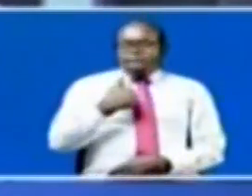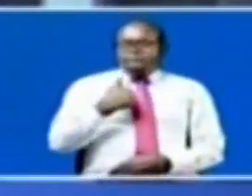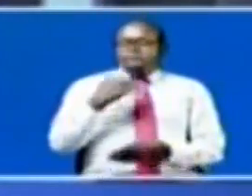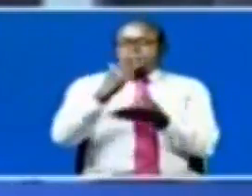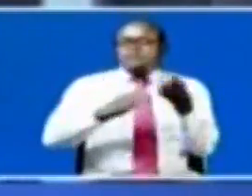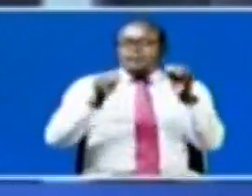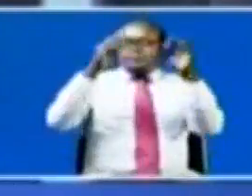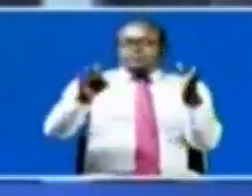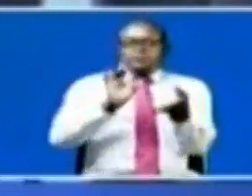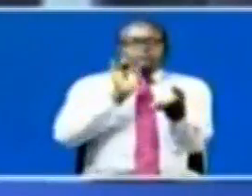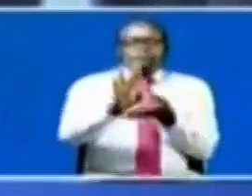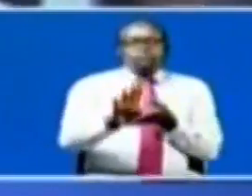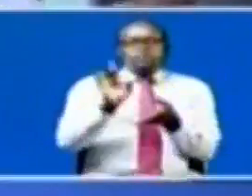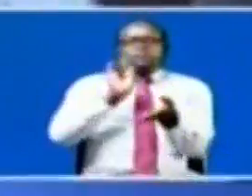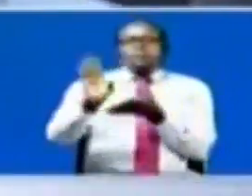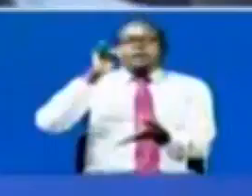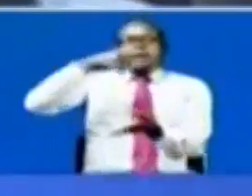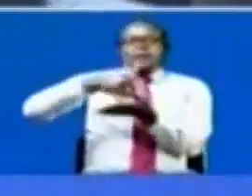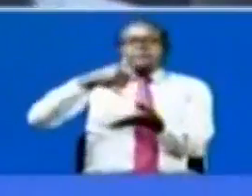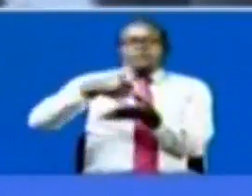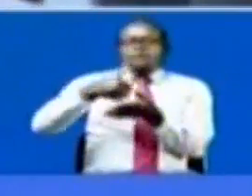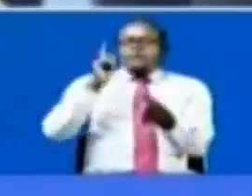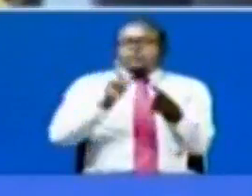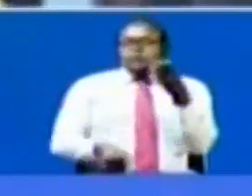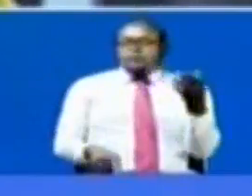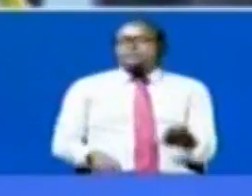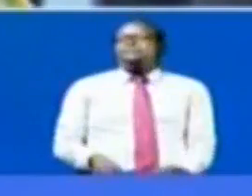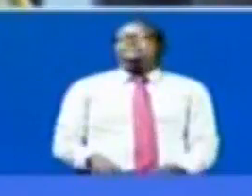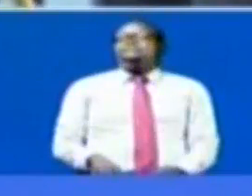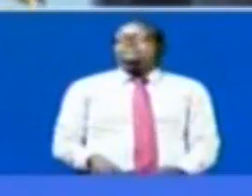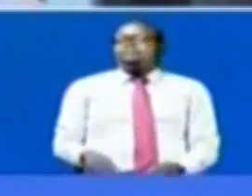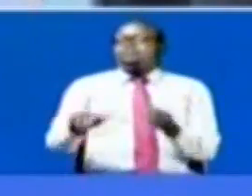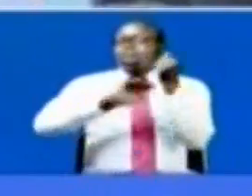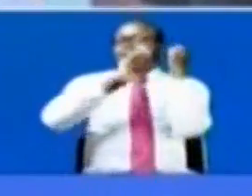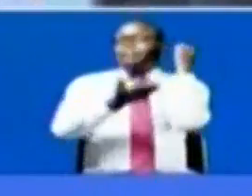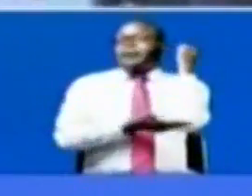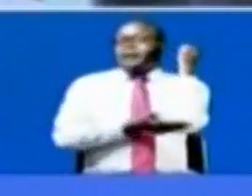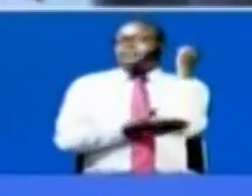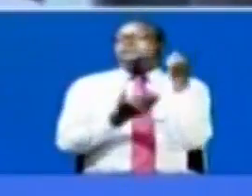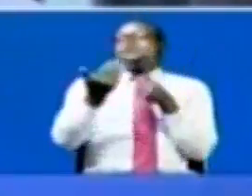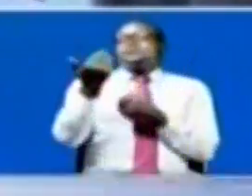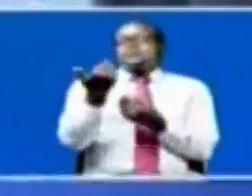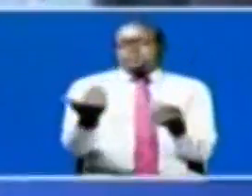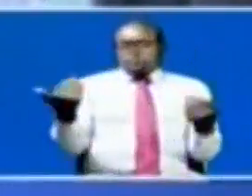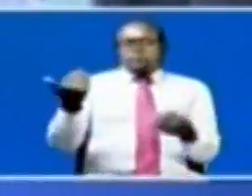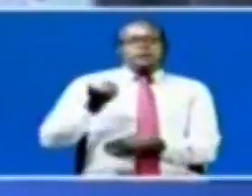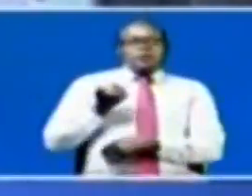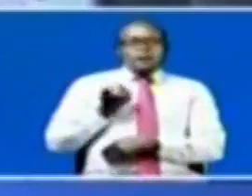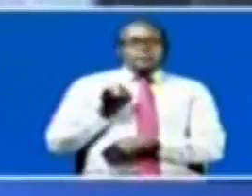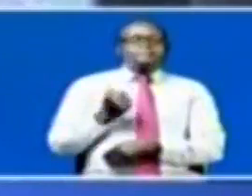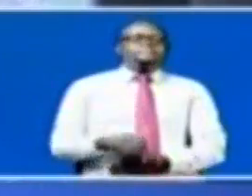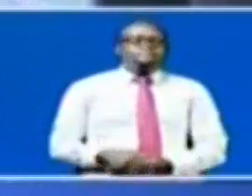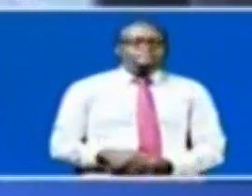some teachers who are involved in what we call canon knowledge cases. It involves pupil-teacher